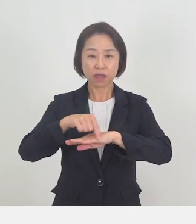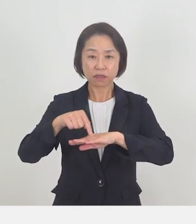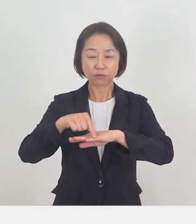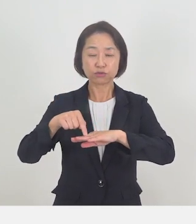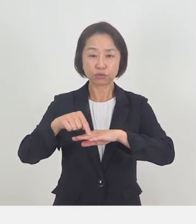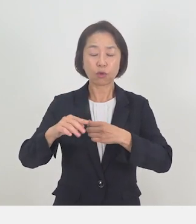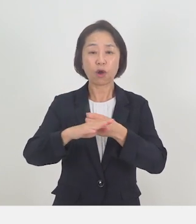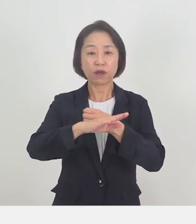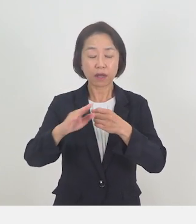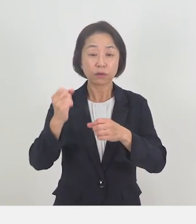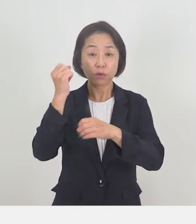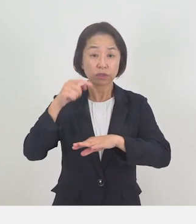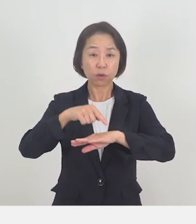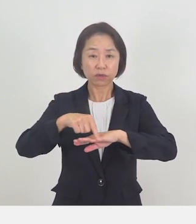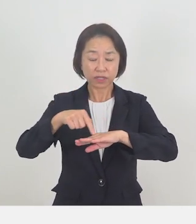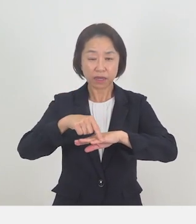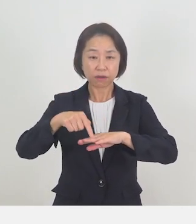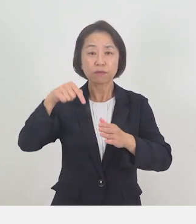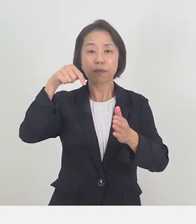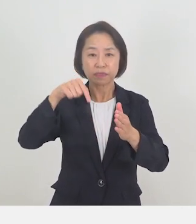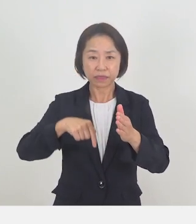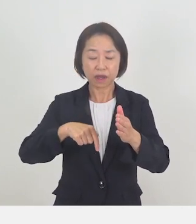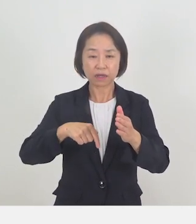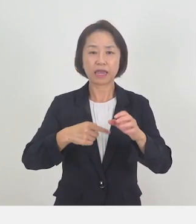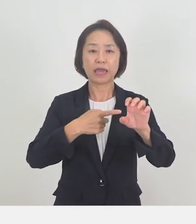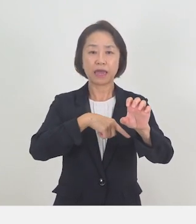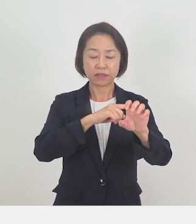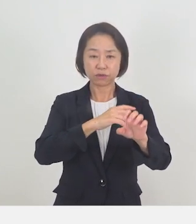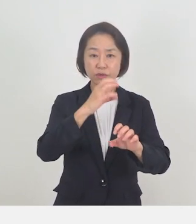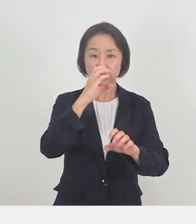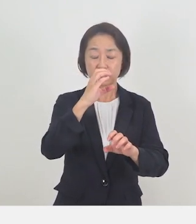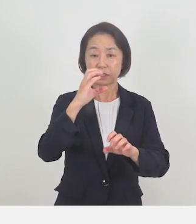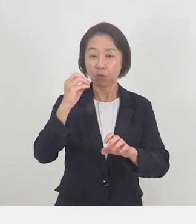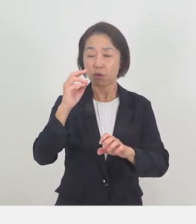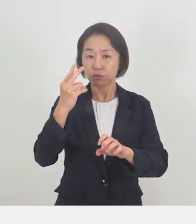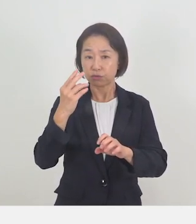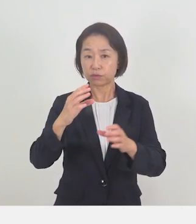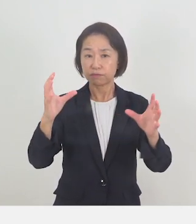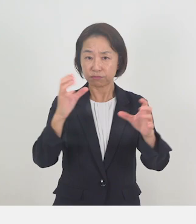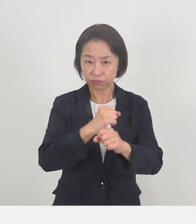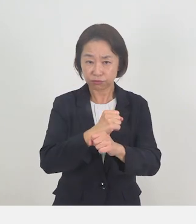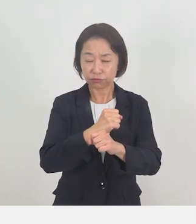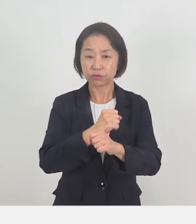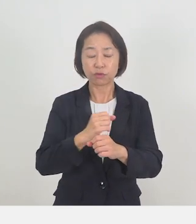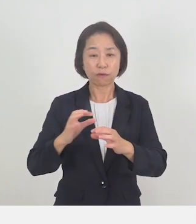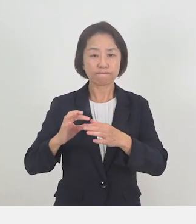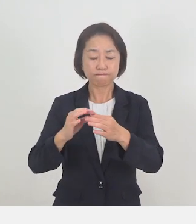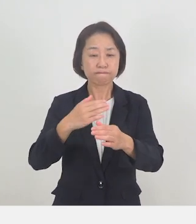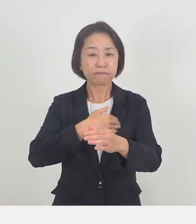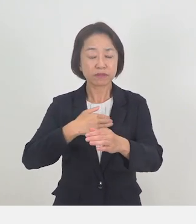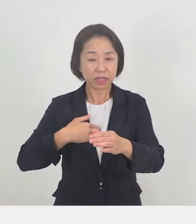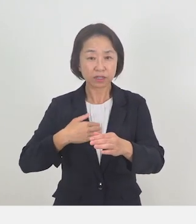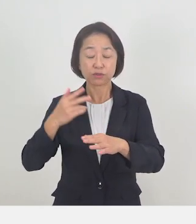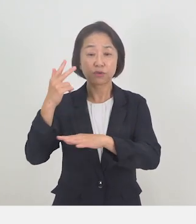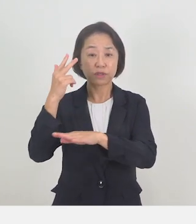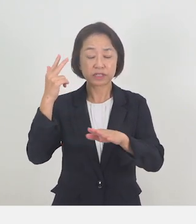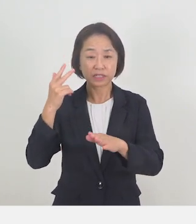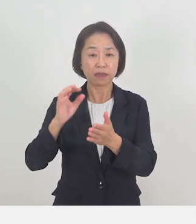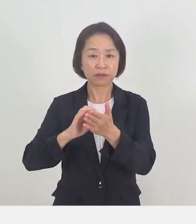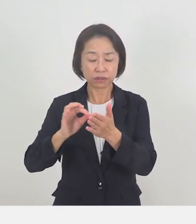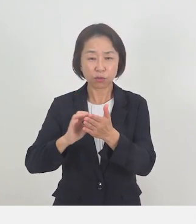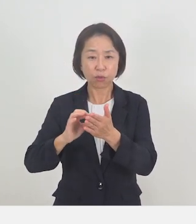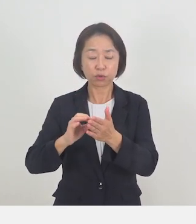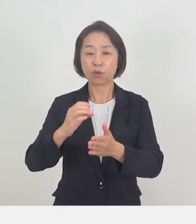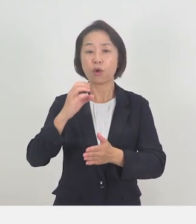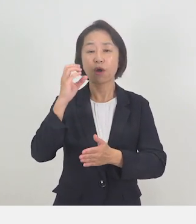計画においてもその戦略としてエネルギーの脱炭素化と持続可能な資源利用によるゼロエミッション化